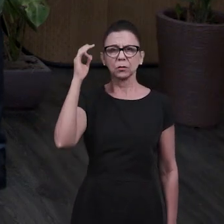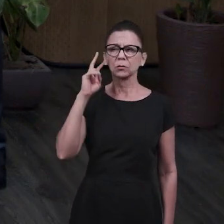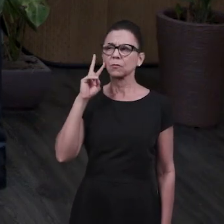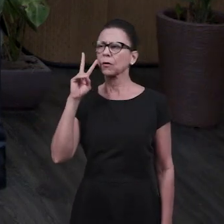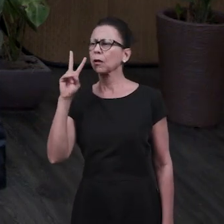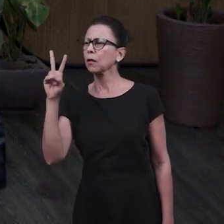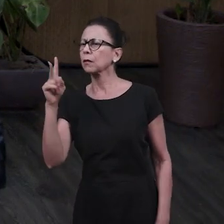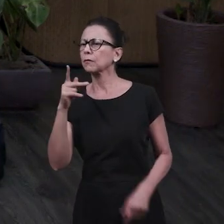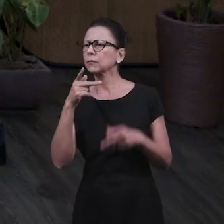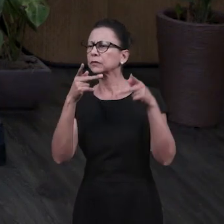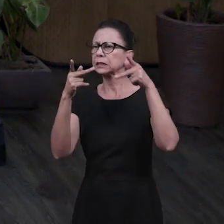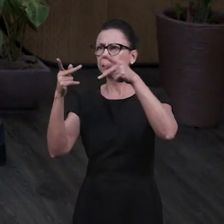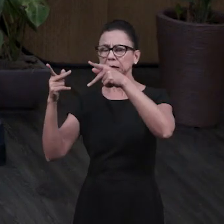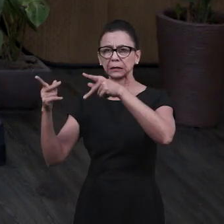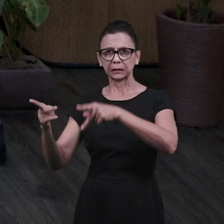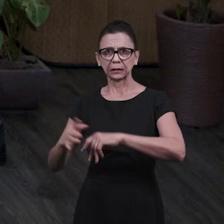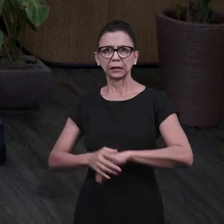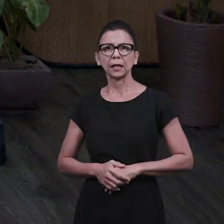gens disent que